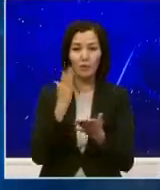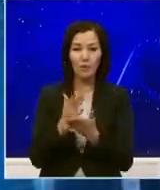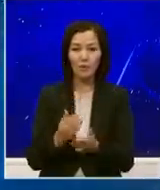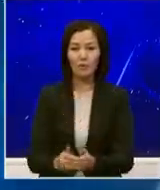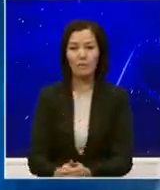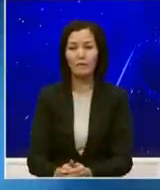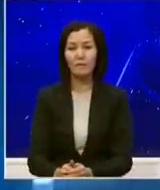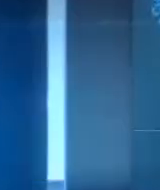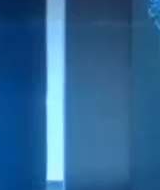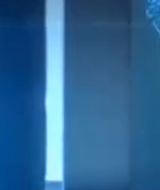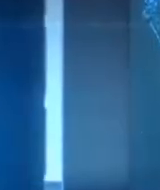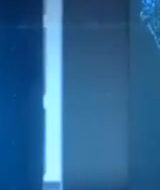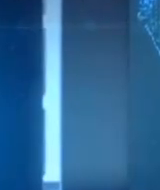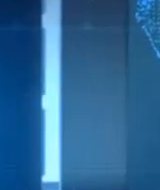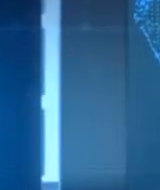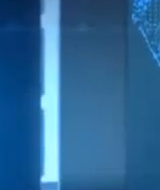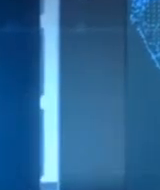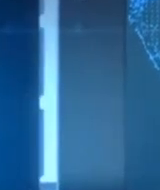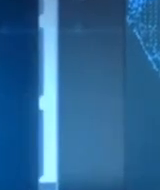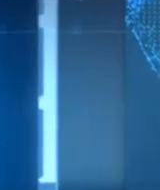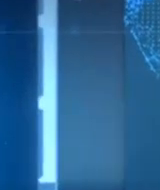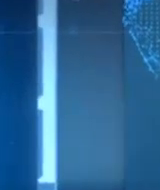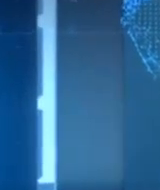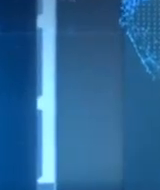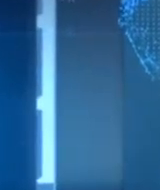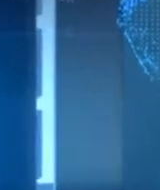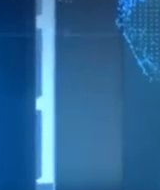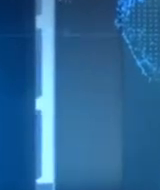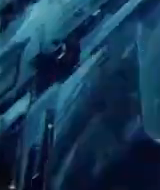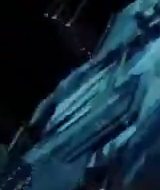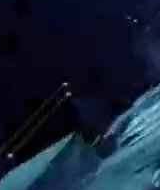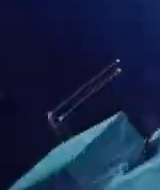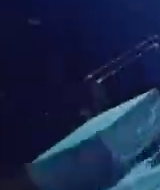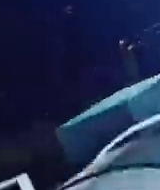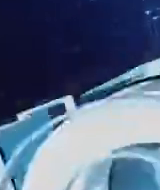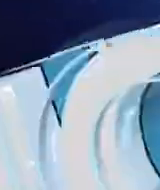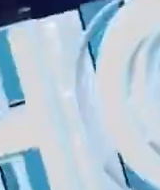Тимиргалиева, Курманжан Касымжанулы, Аманжол Жункешев, телеканал ЖТСУ.